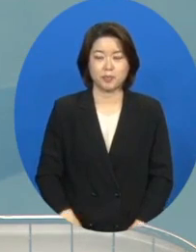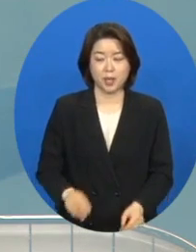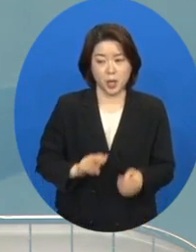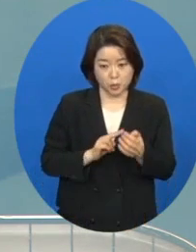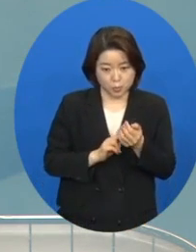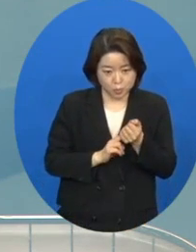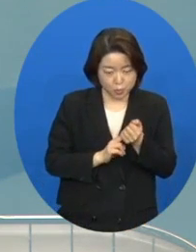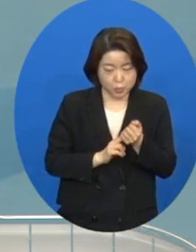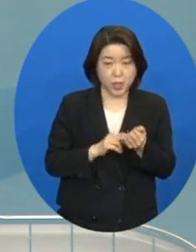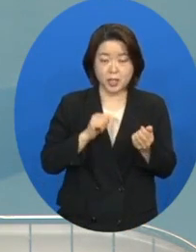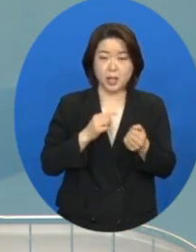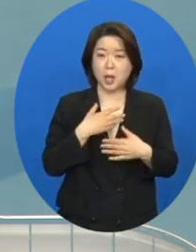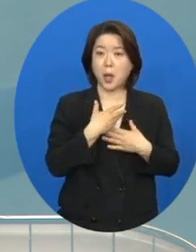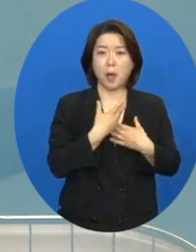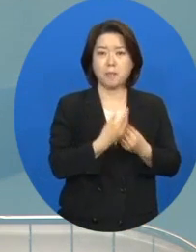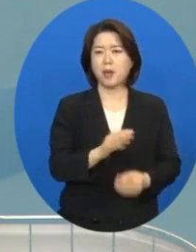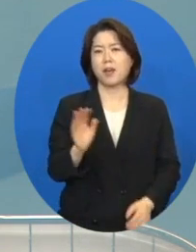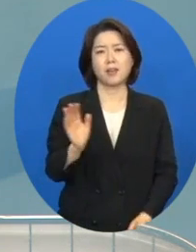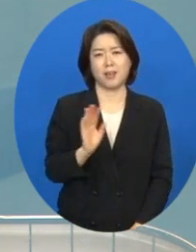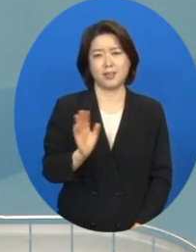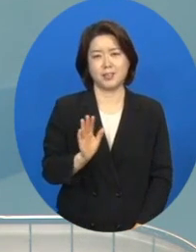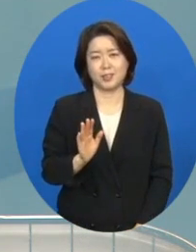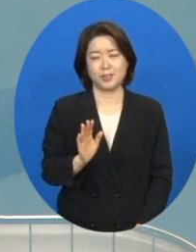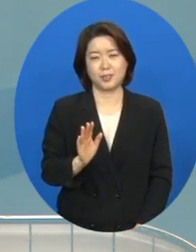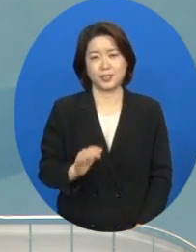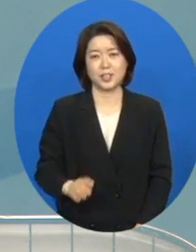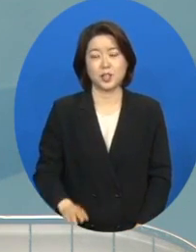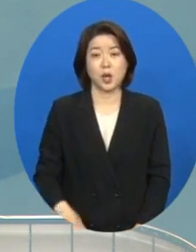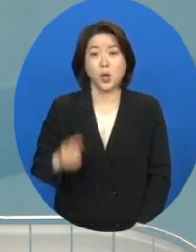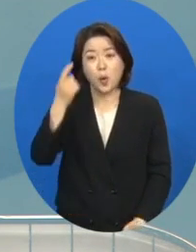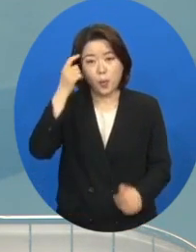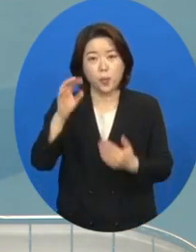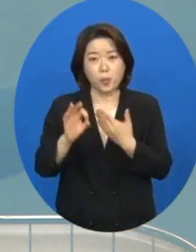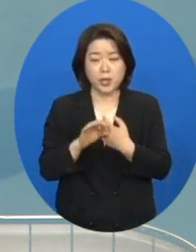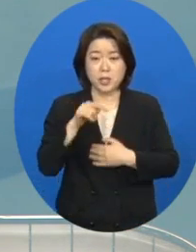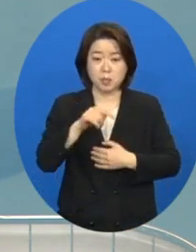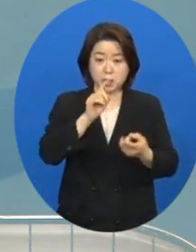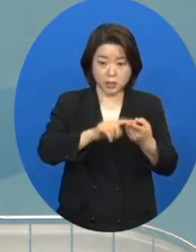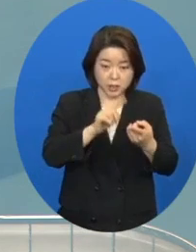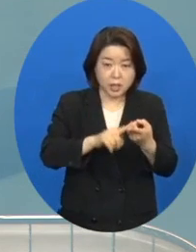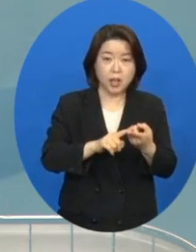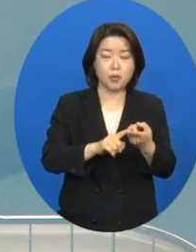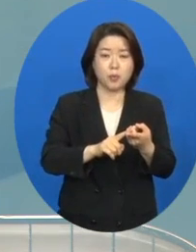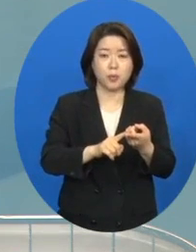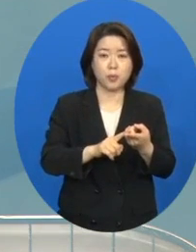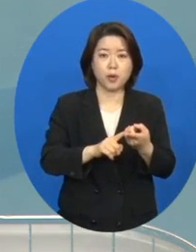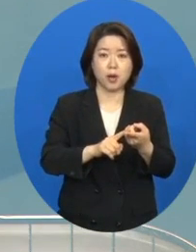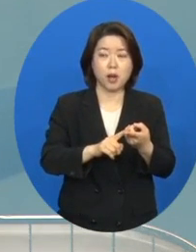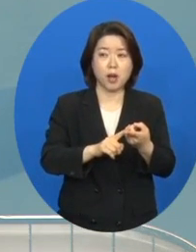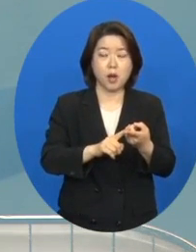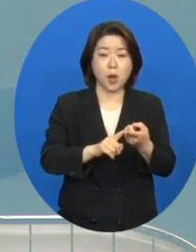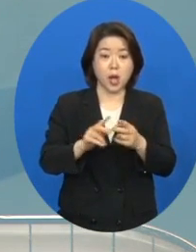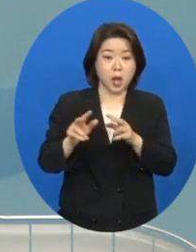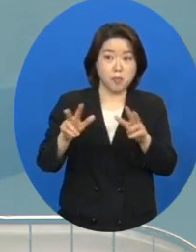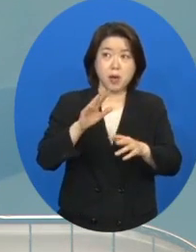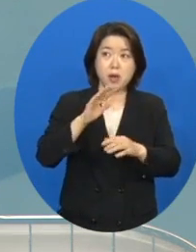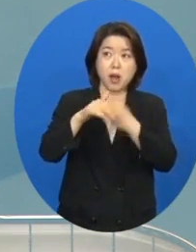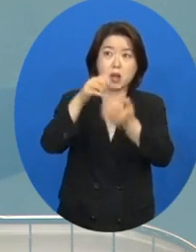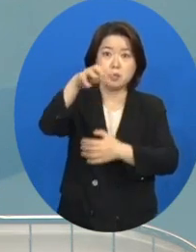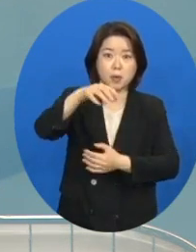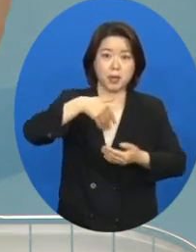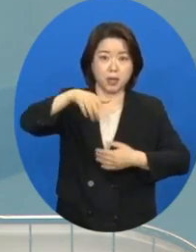숨기고 감추는 것이 편안한 게 아니에요. 왜냐하면 그 상태대로 바로 하나님 앞에 갈 것이기